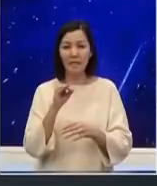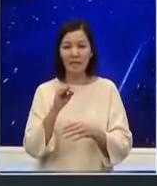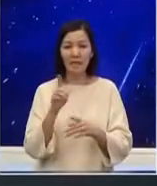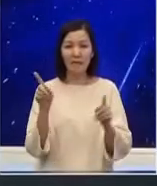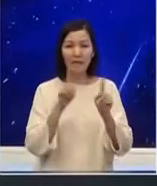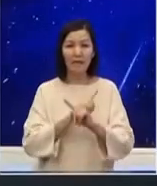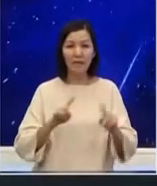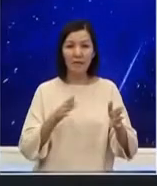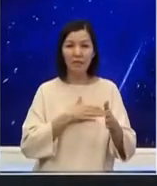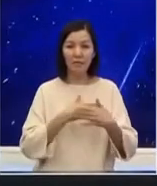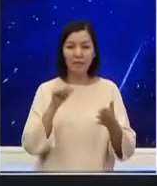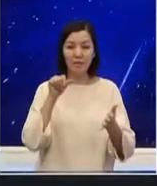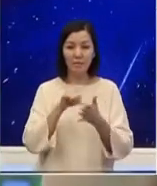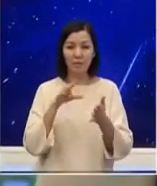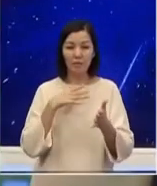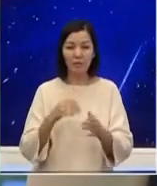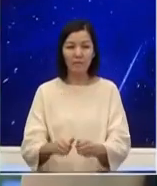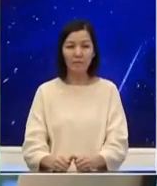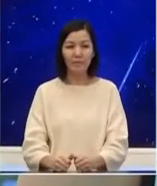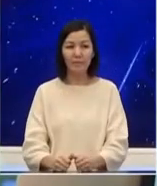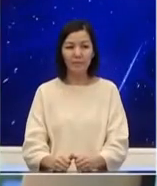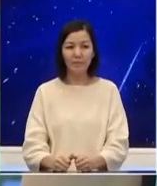ерекше белсенділігімен көзге түсті.